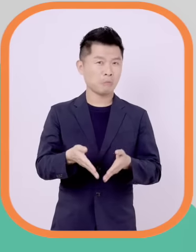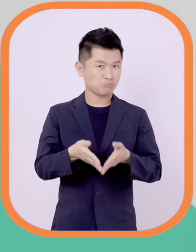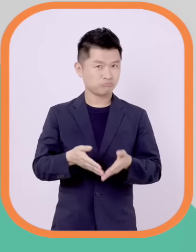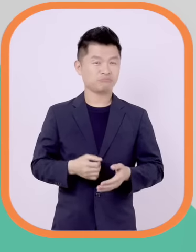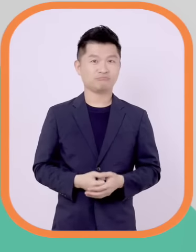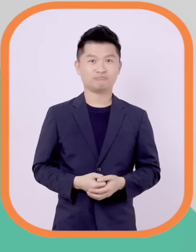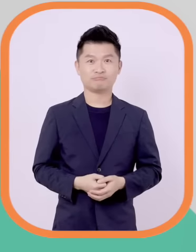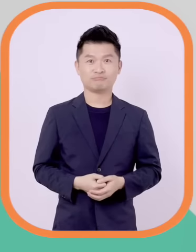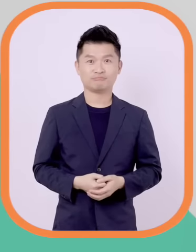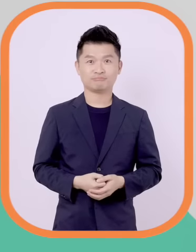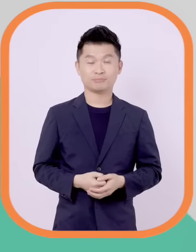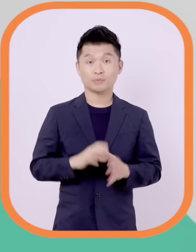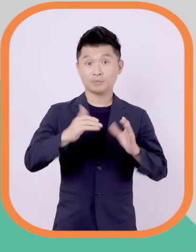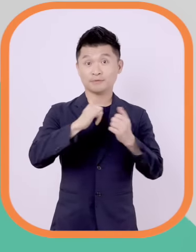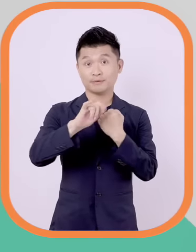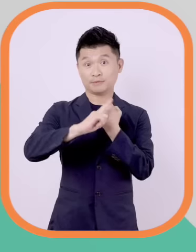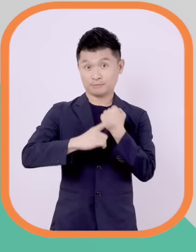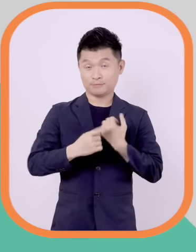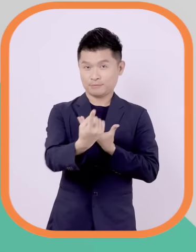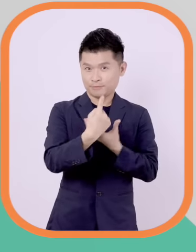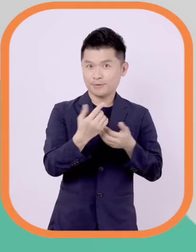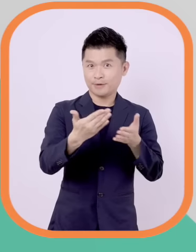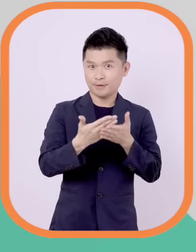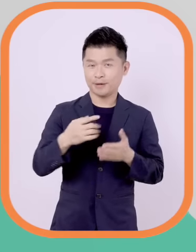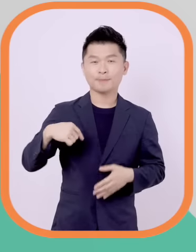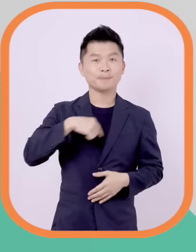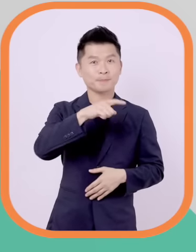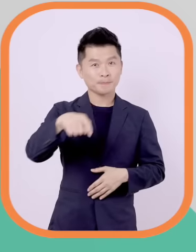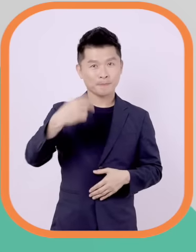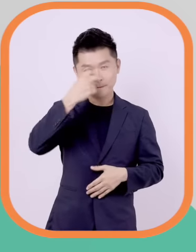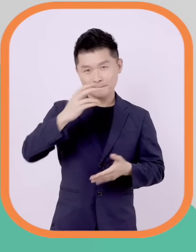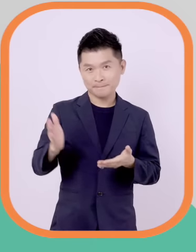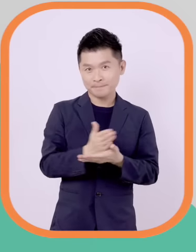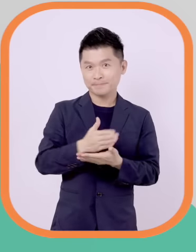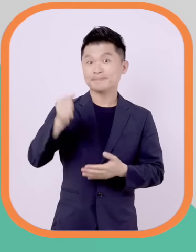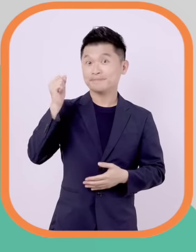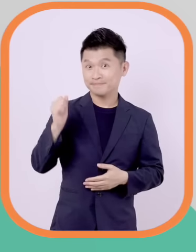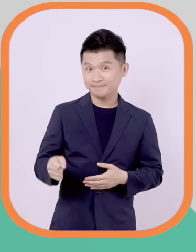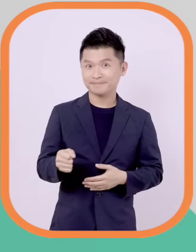喝很多杯茶的提神呢。 国民法官需要您的参与，